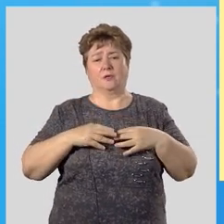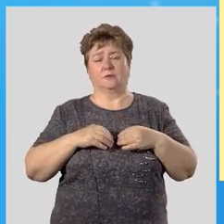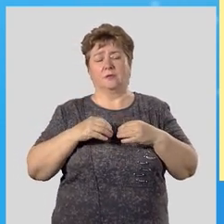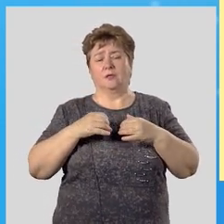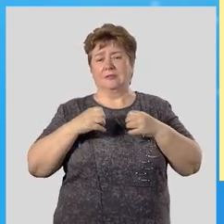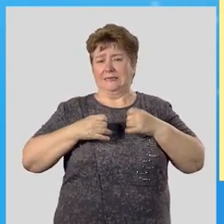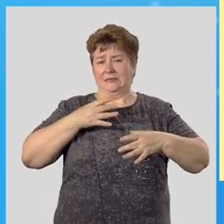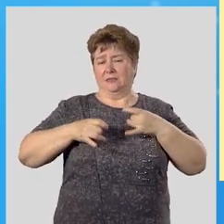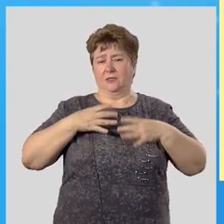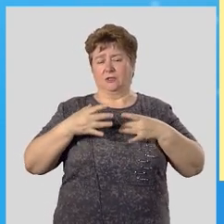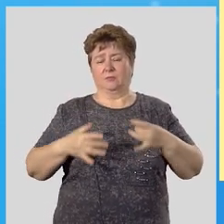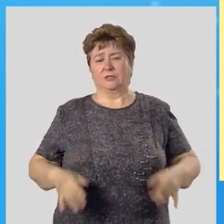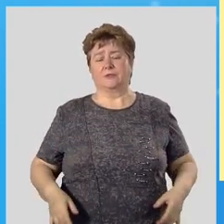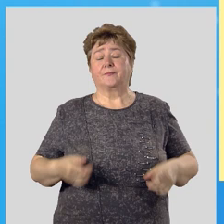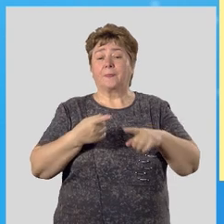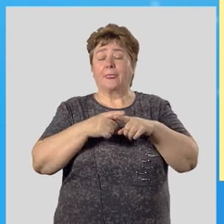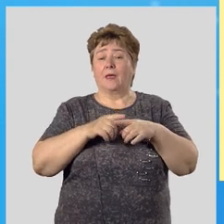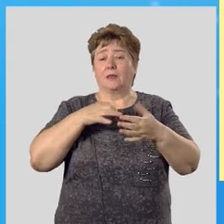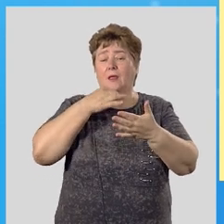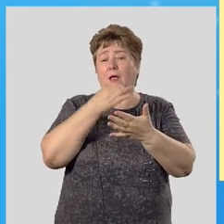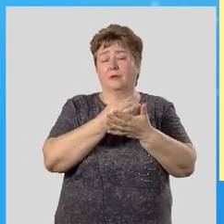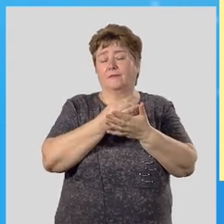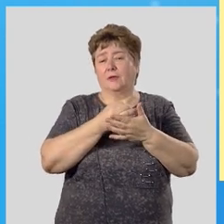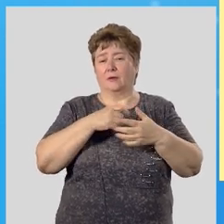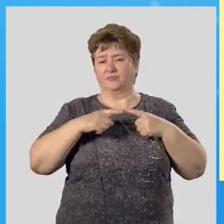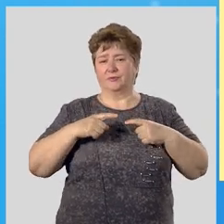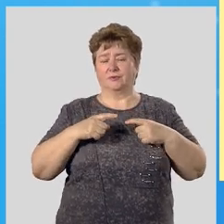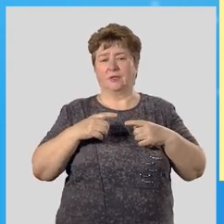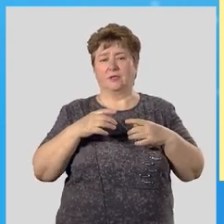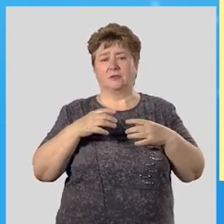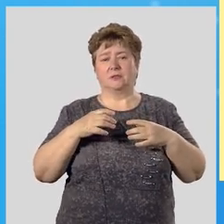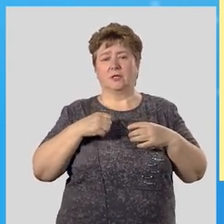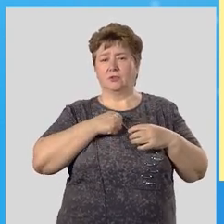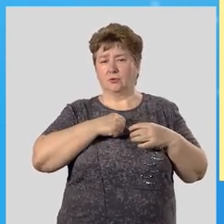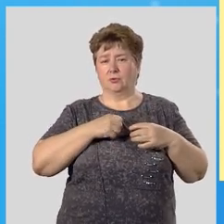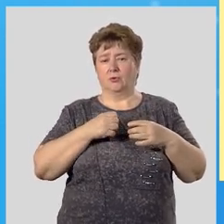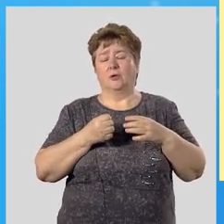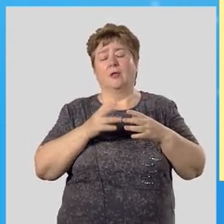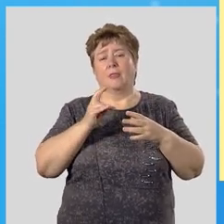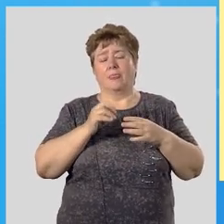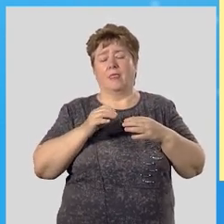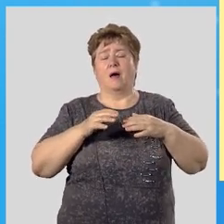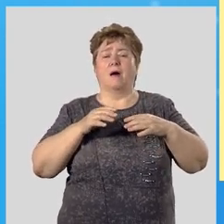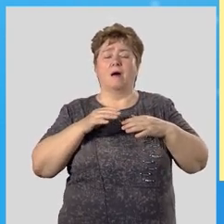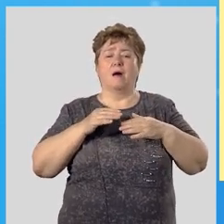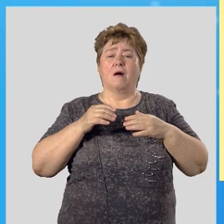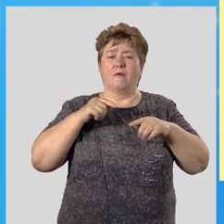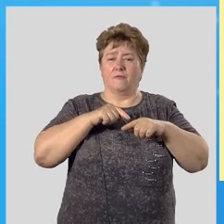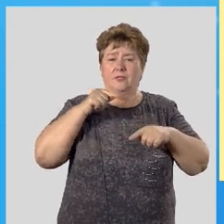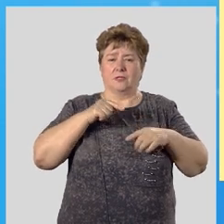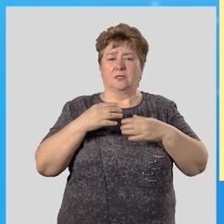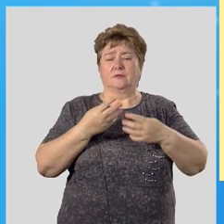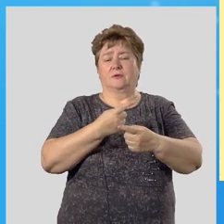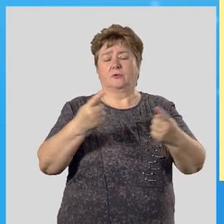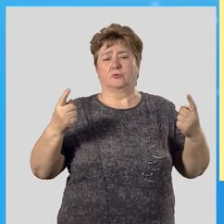– раздражимость. Это ответная реакция организма на воздействие окружающей